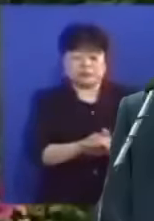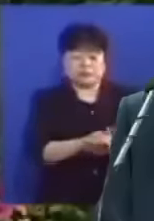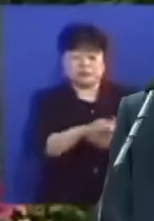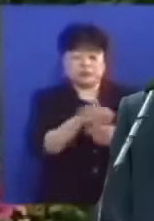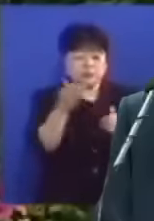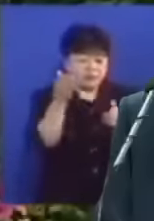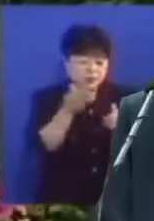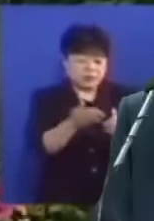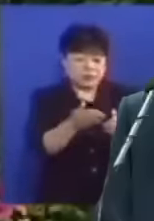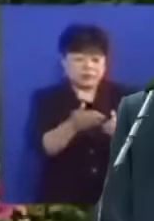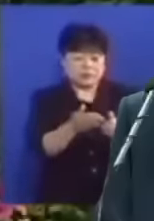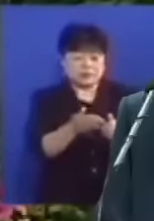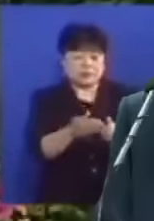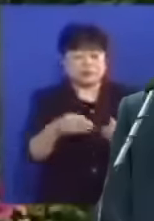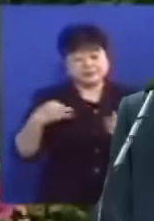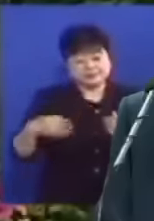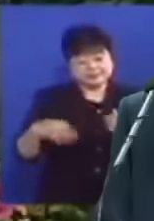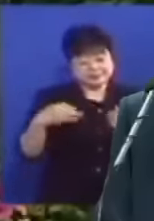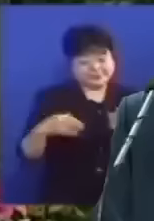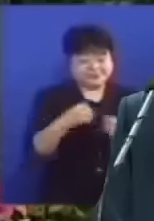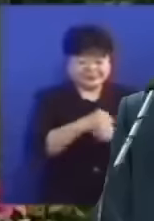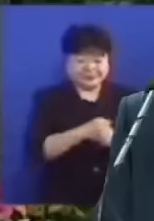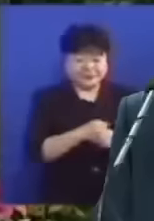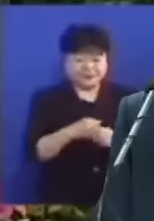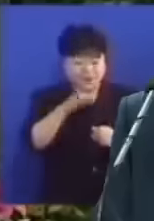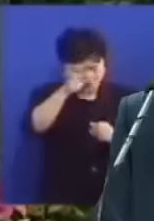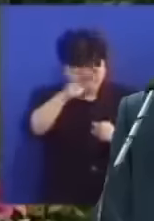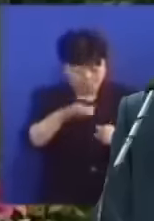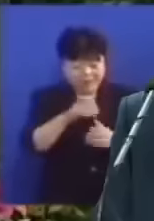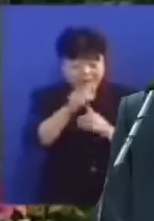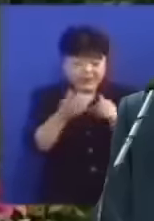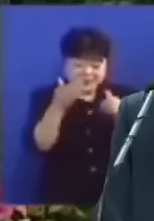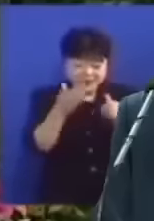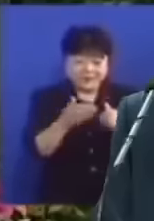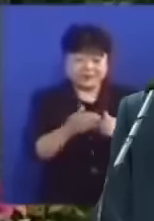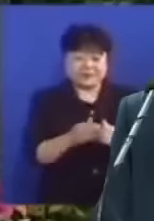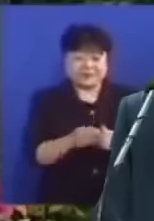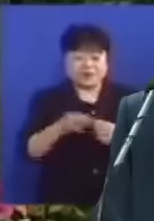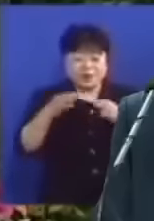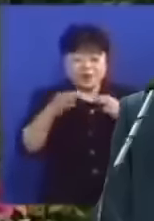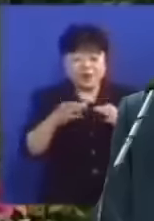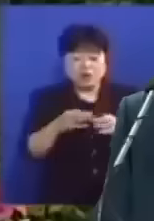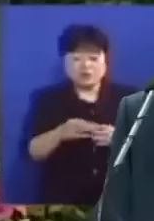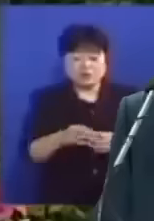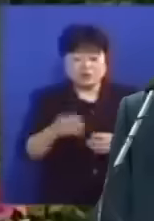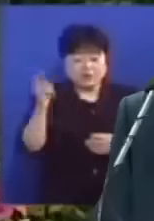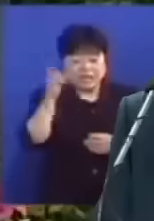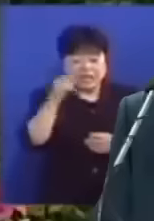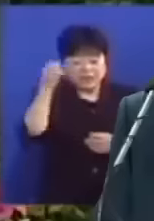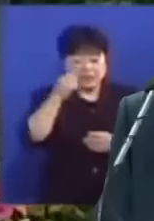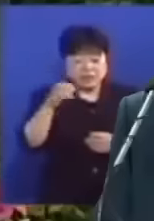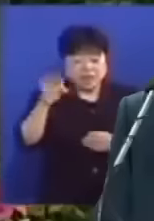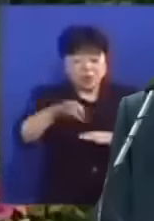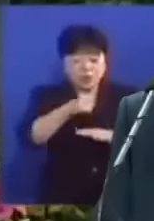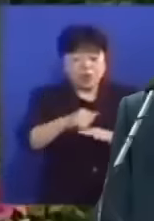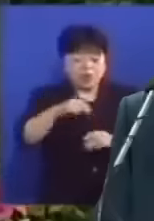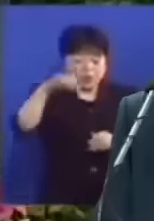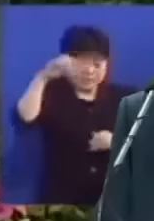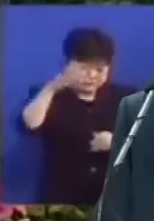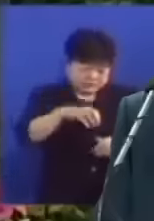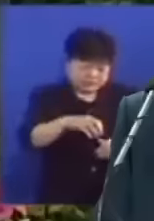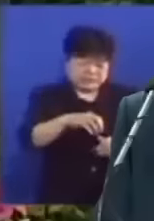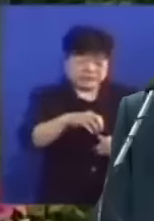신하들에게 명령하여 수금 잘 타는 사람을 구하게 하소서. 하나님께서 부르시는 악령이 왕에게 이럴 때 그가 손을